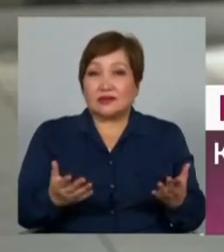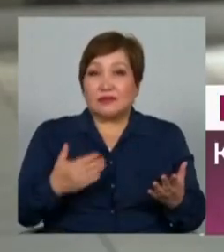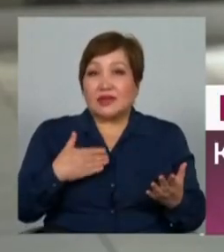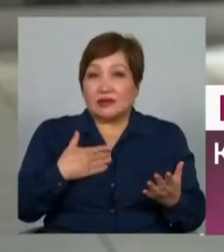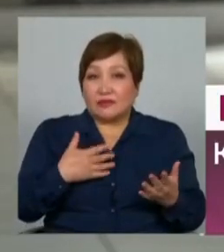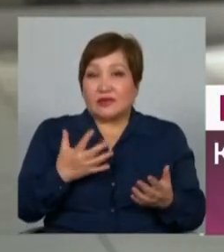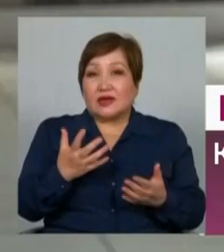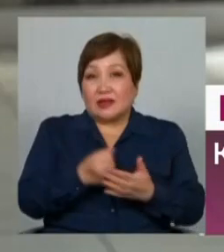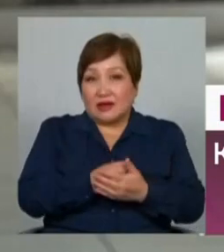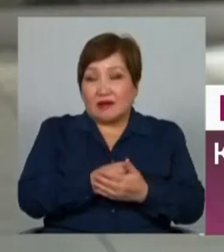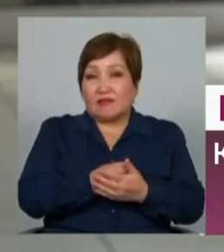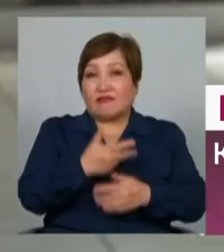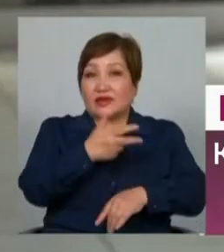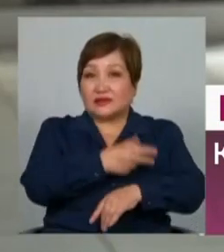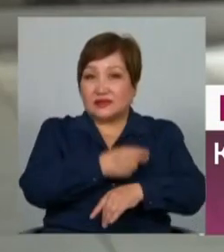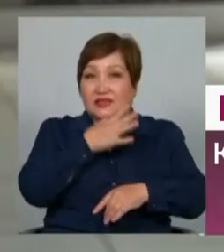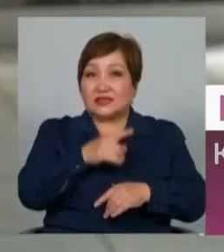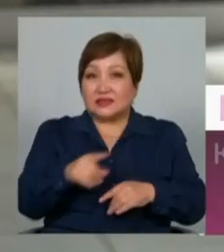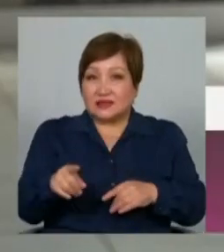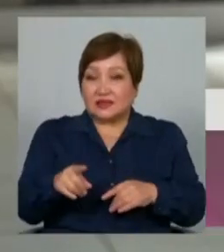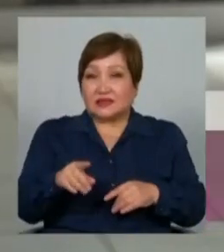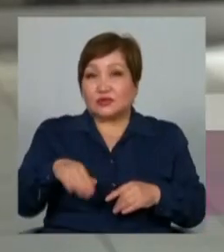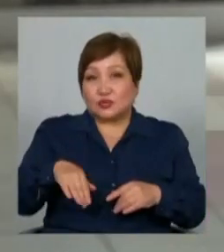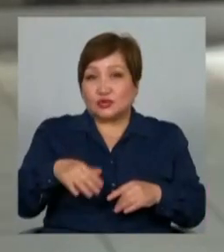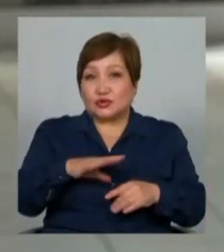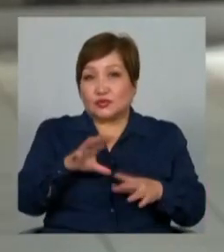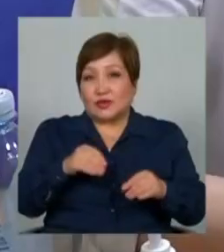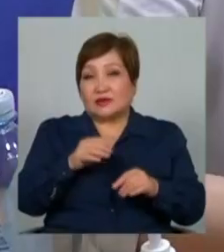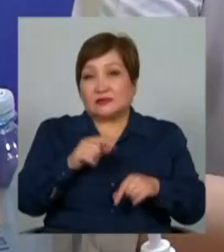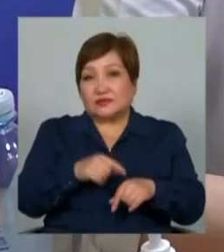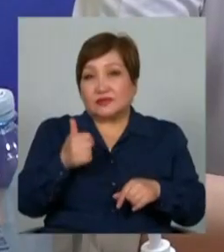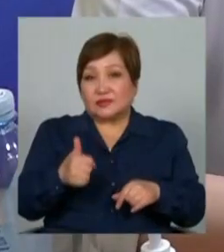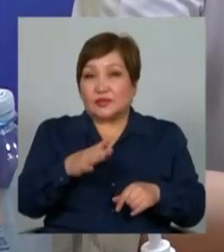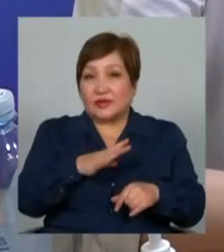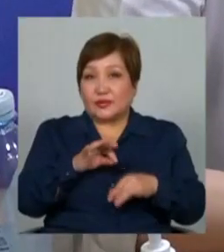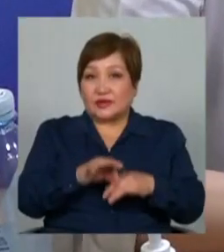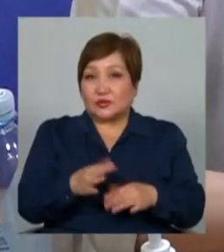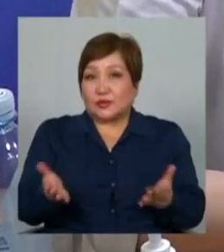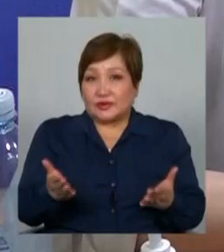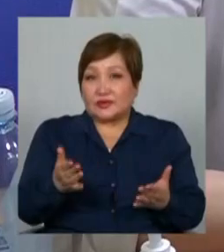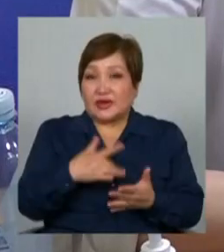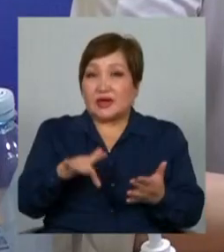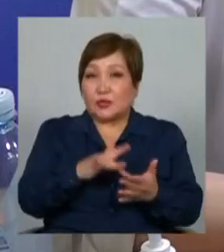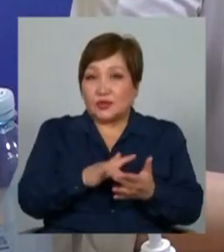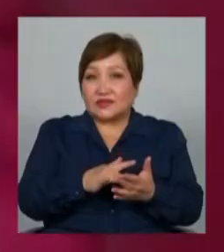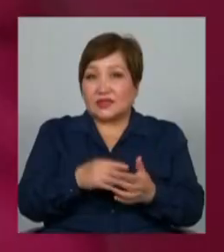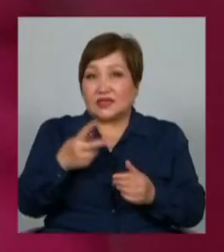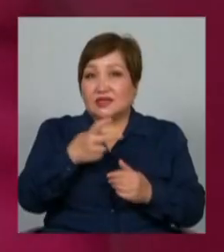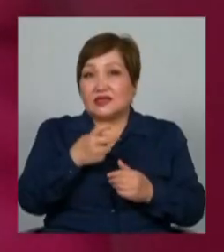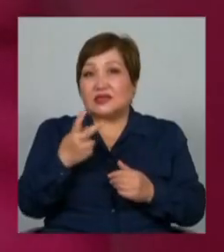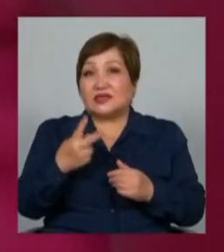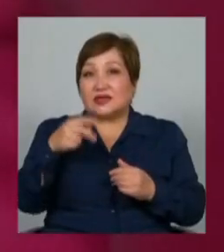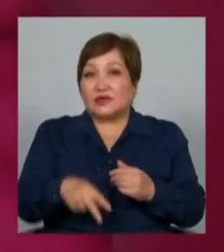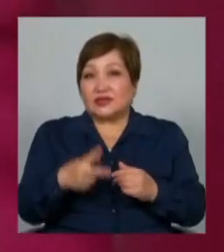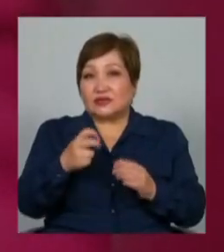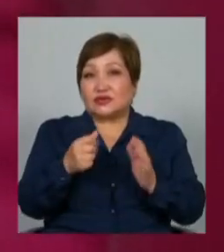алған кезде де кейін де өте жақсы жеңіл өтті. Осылай бүгінге дейін мегаполисте